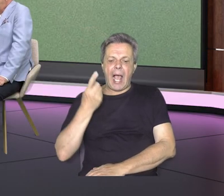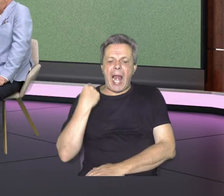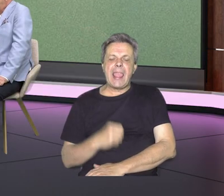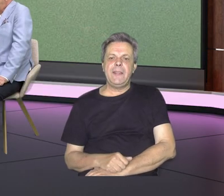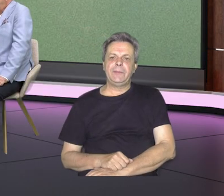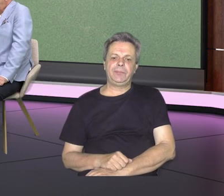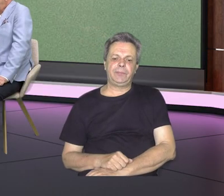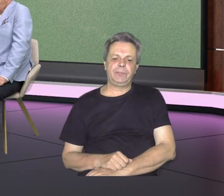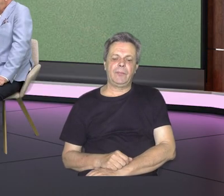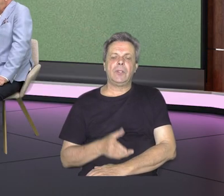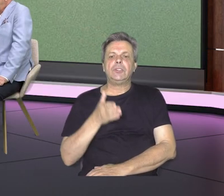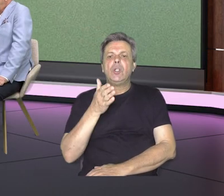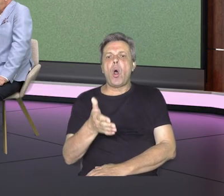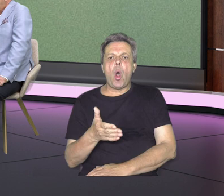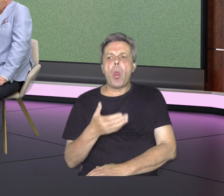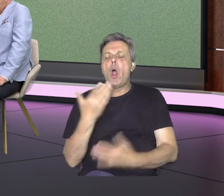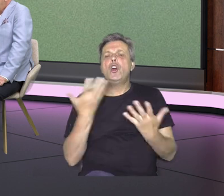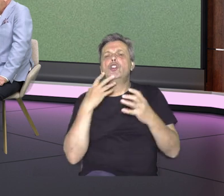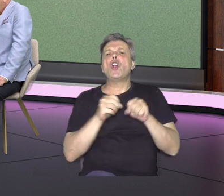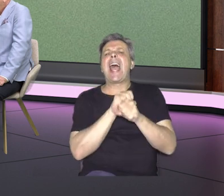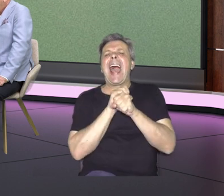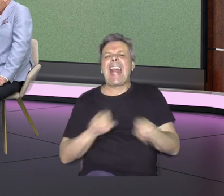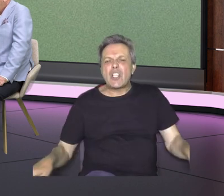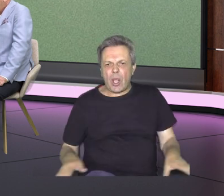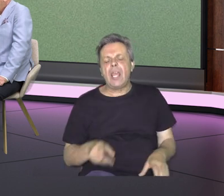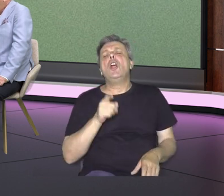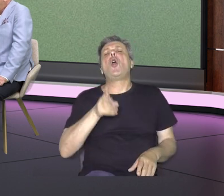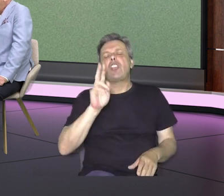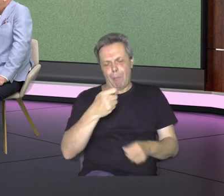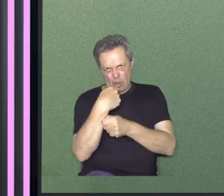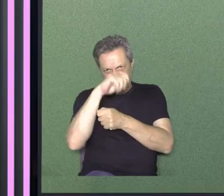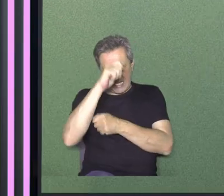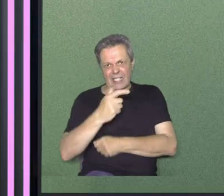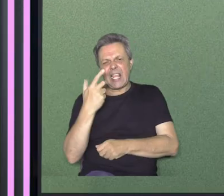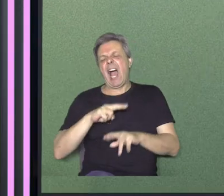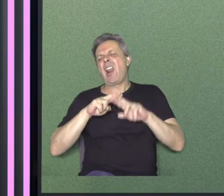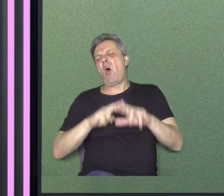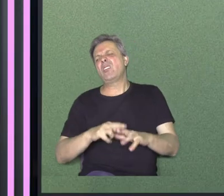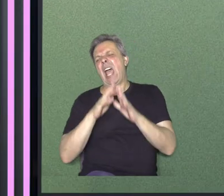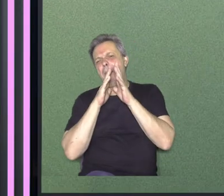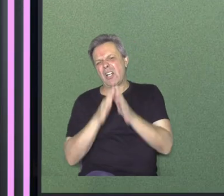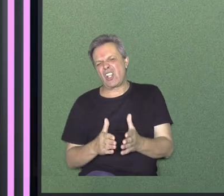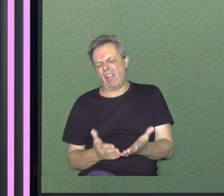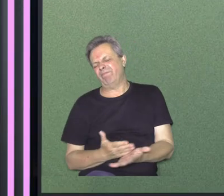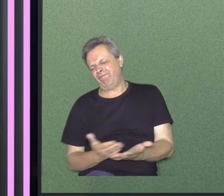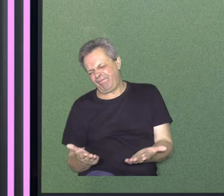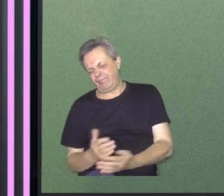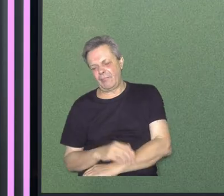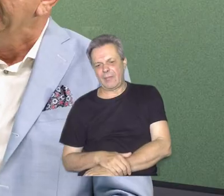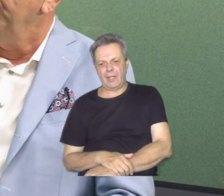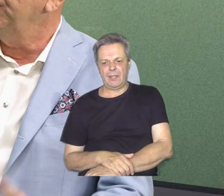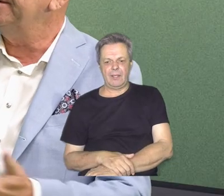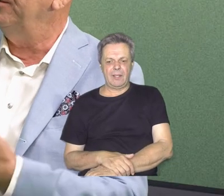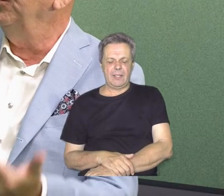ali ono što se razori, to se može izgraditi. Ali ostaje mržnja ostaje. Taj um, kako